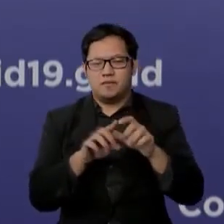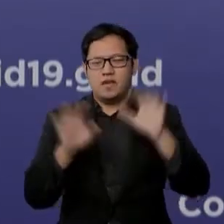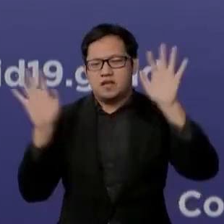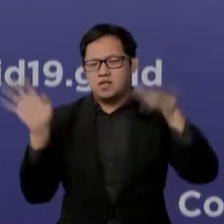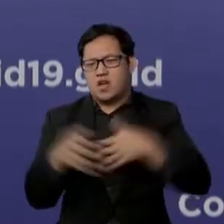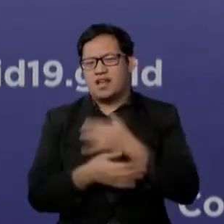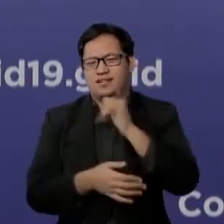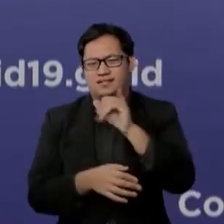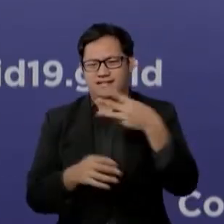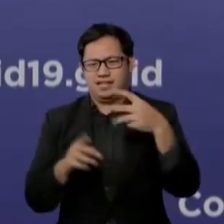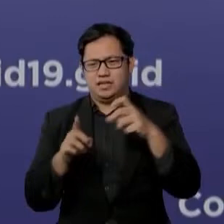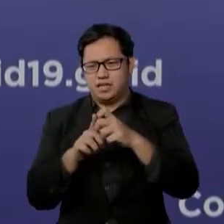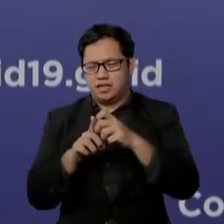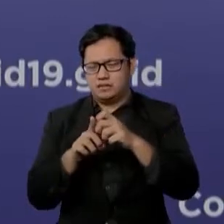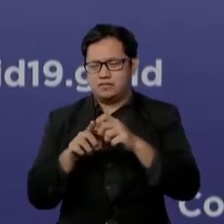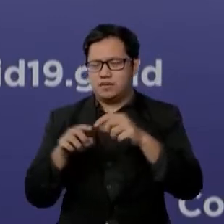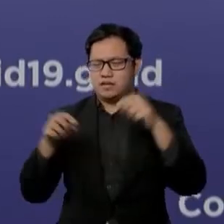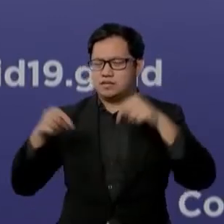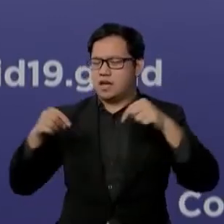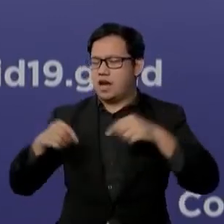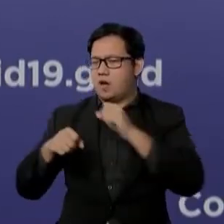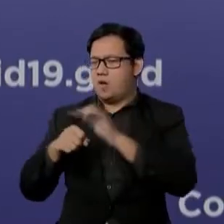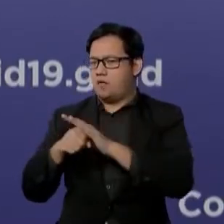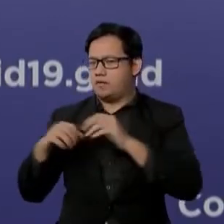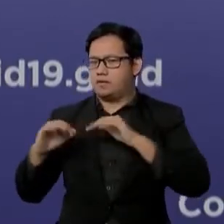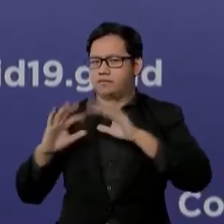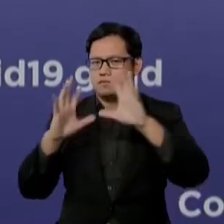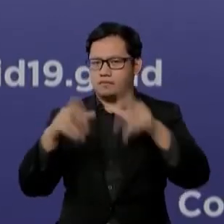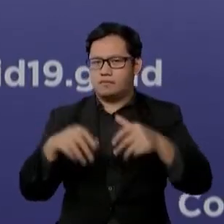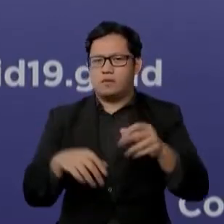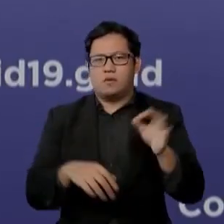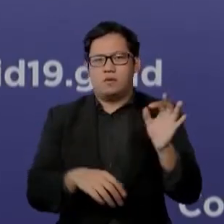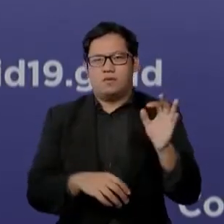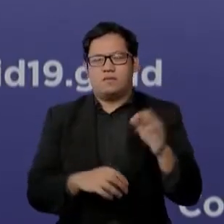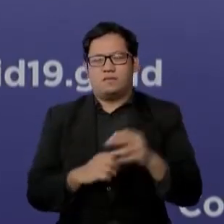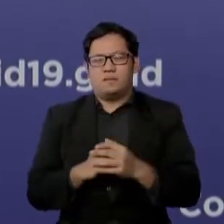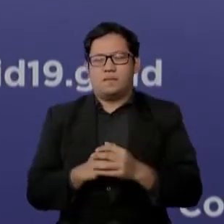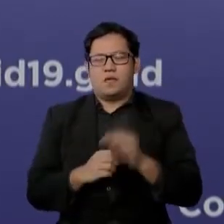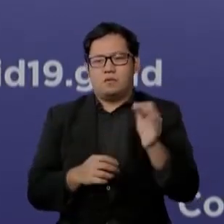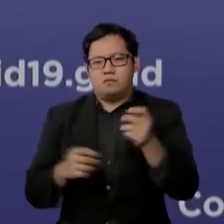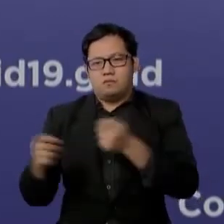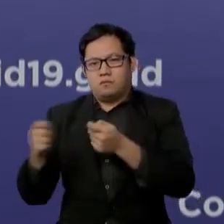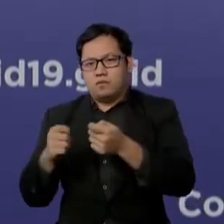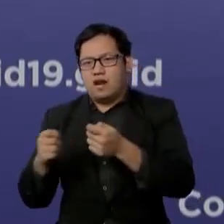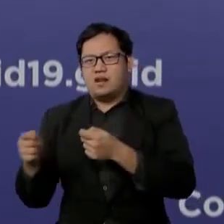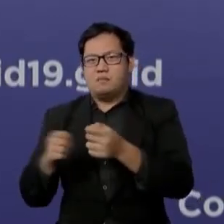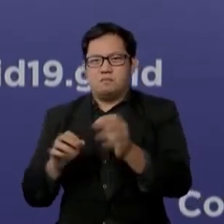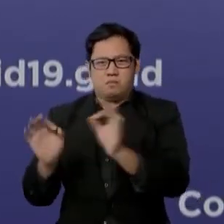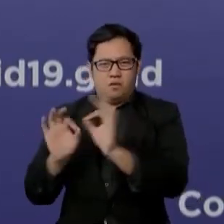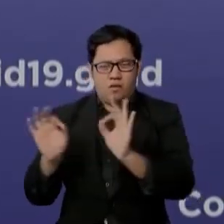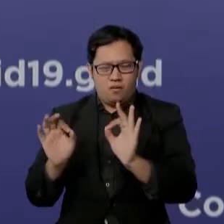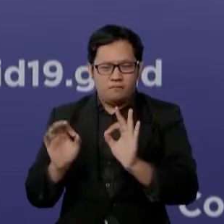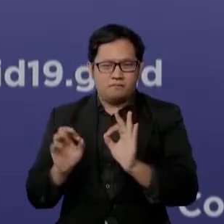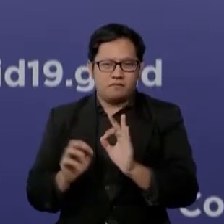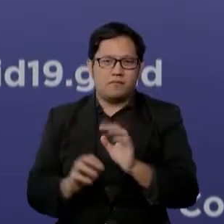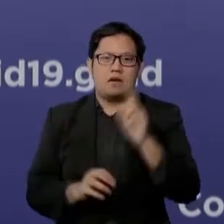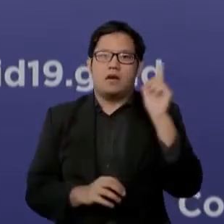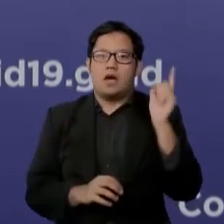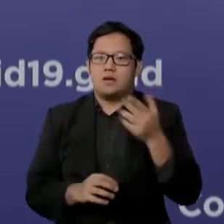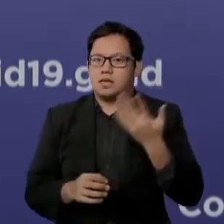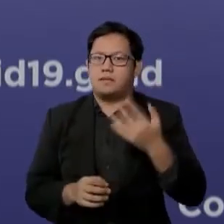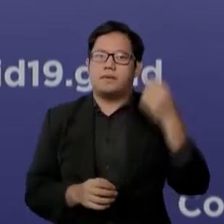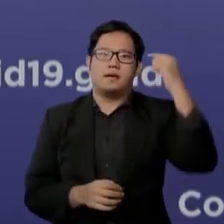saat wabah covid-19 yang belum sepenuhnya terkendali ini harus terus mempertimbangkan